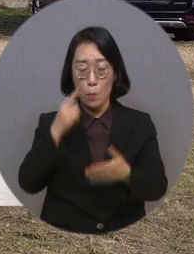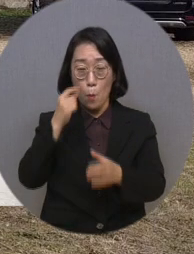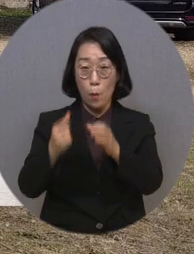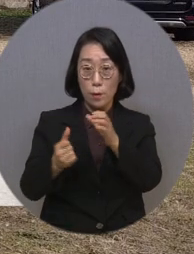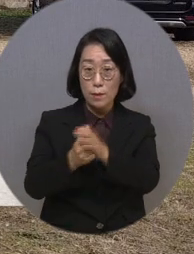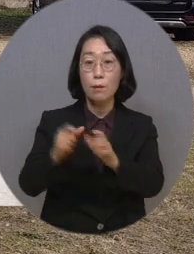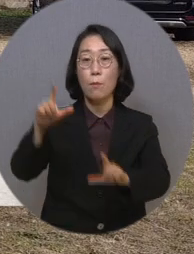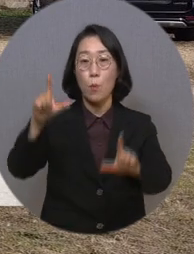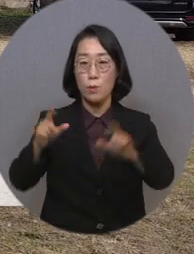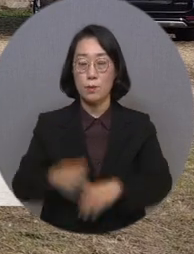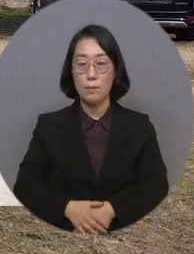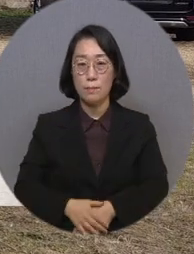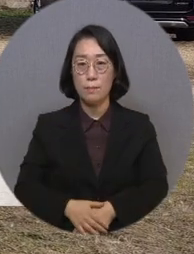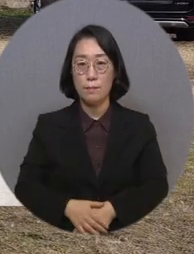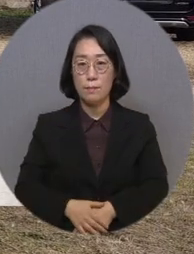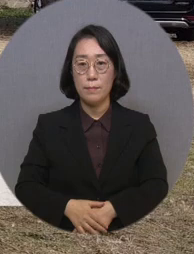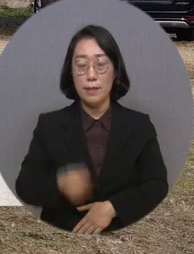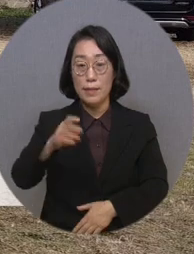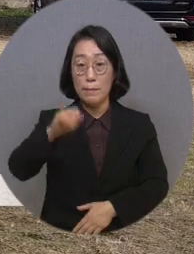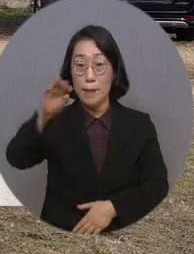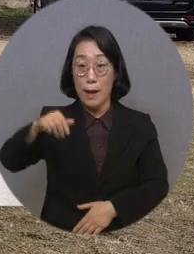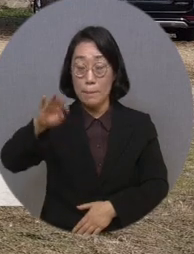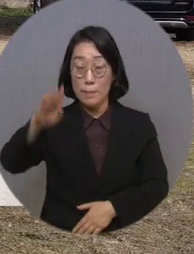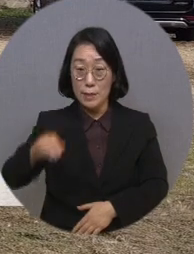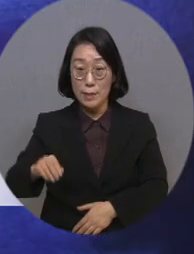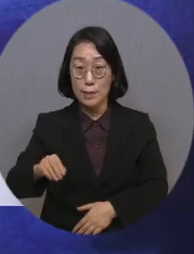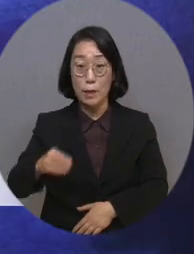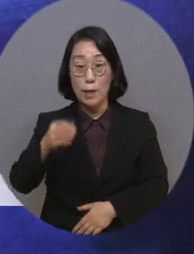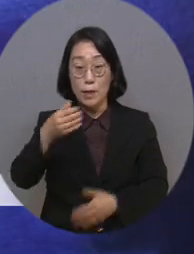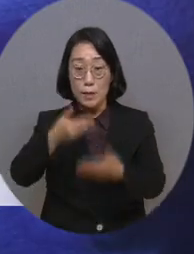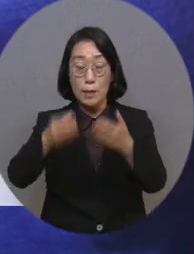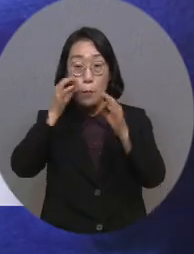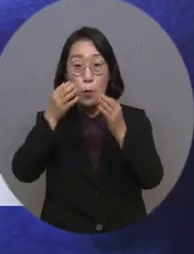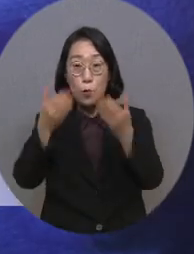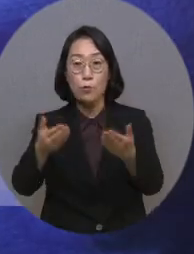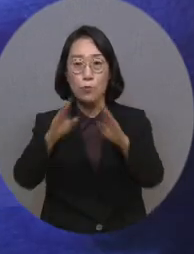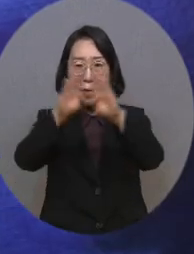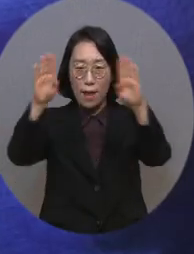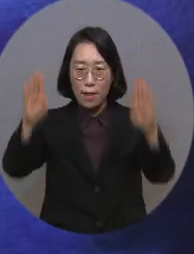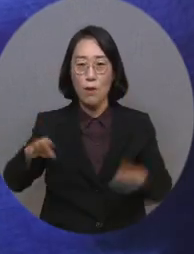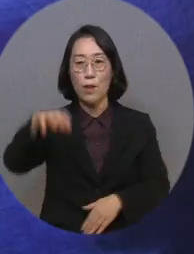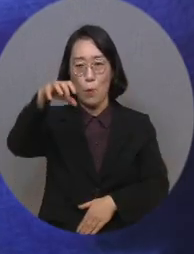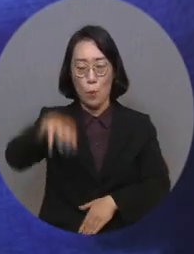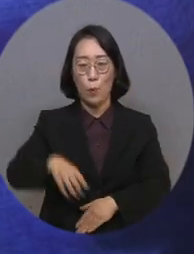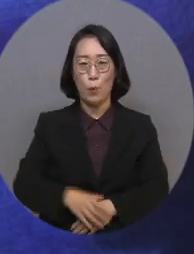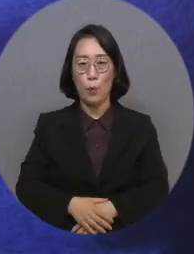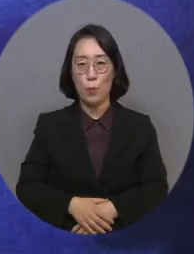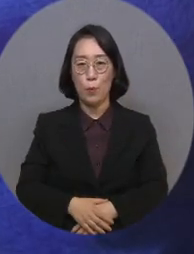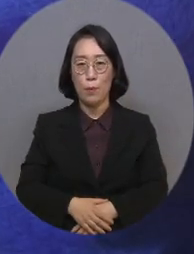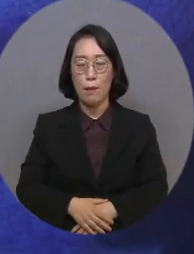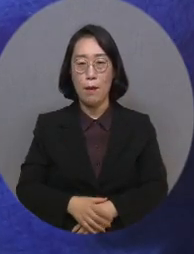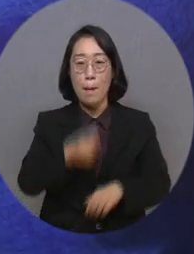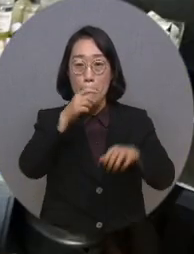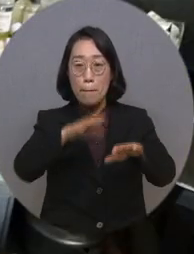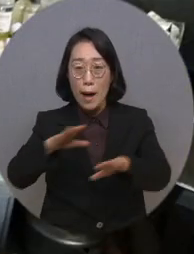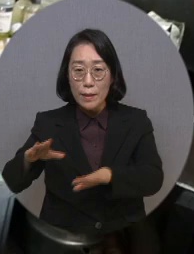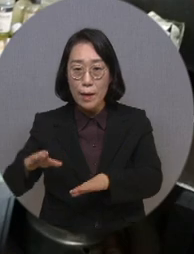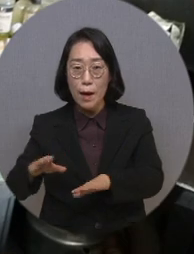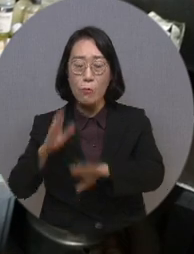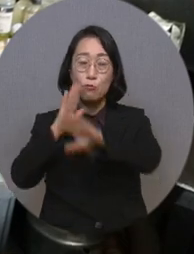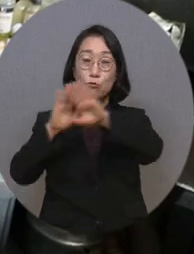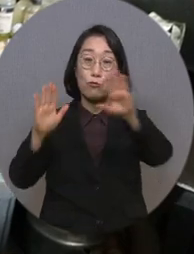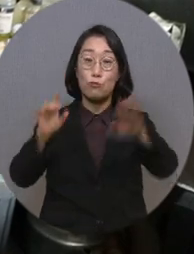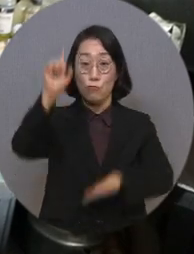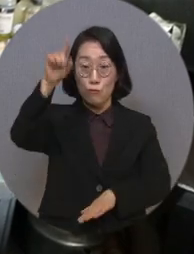이곳은 김갑진 작가가 운영하는 갤러리입니다. 푸른 빛깔의 그림은 바다와 우주 같은 모습으로 여러